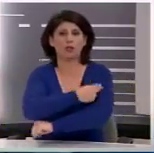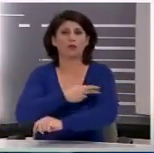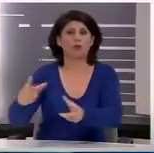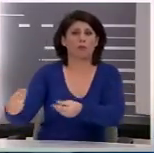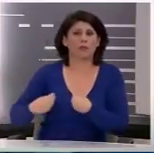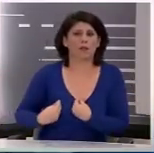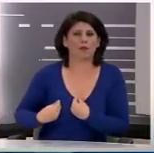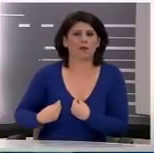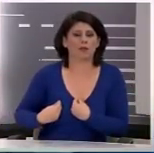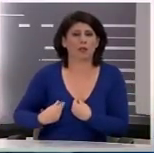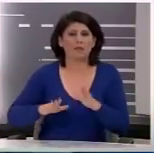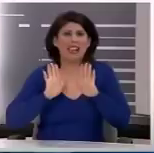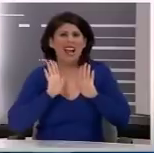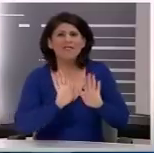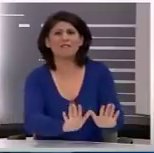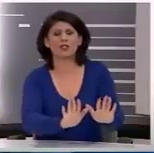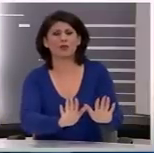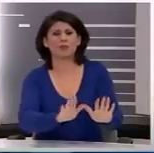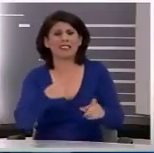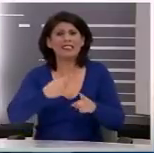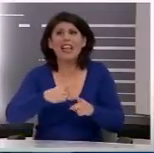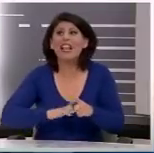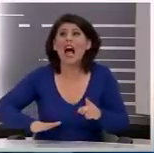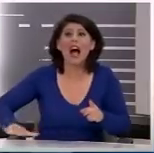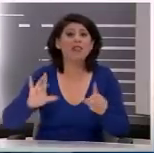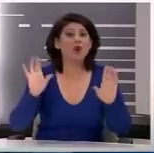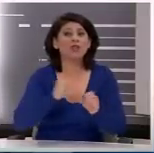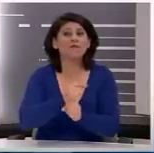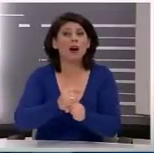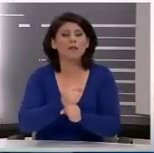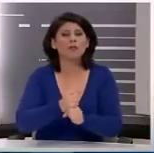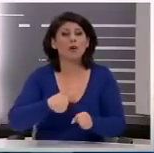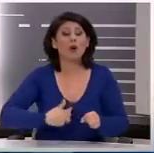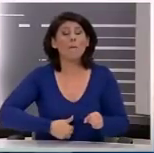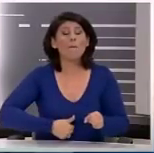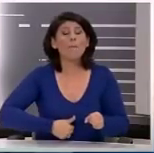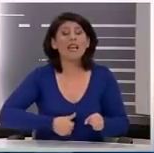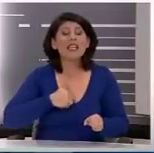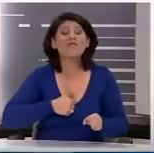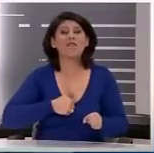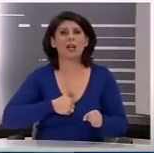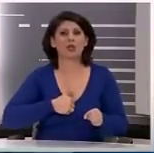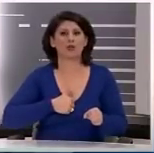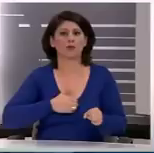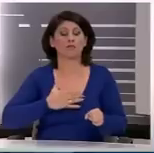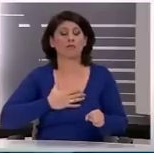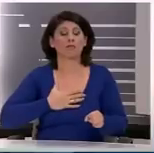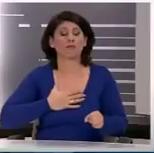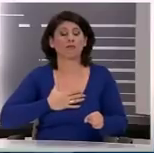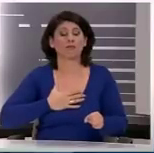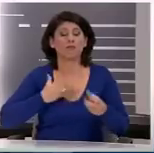Και να μην αφήσουμε την πατρίδα χωρίς φάρμακο. Και είμαι περήφανος, είναι ό,τι καλύτερο προσέφερε στην